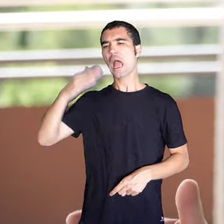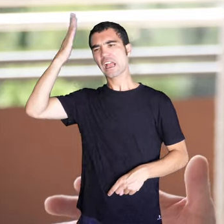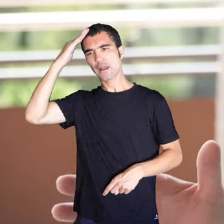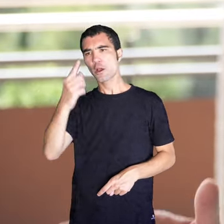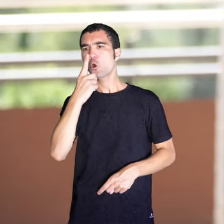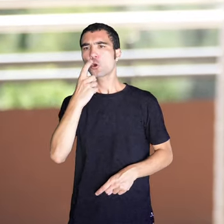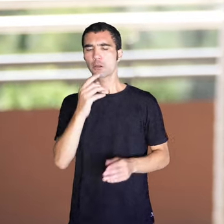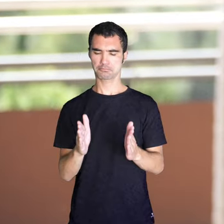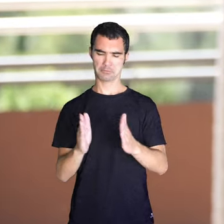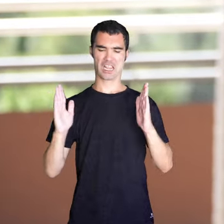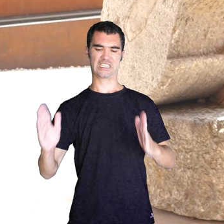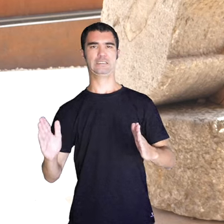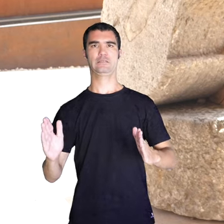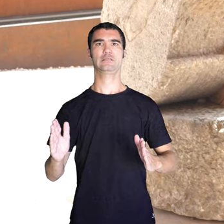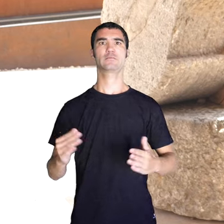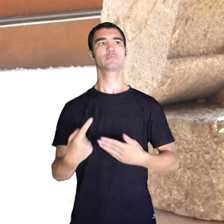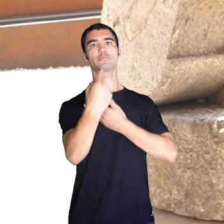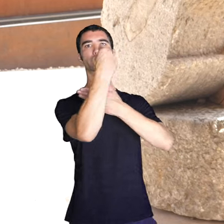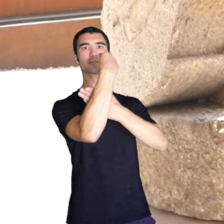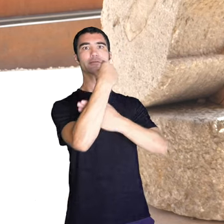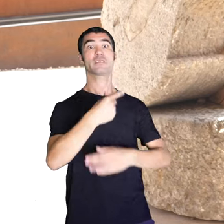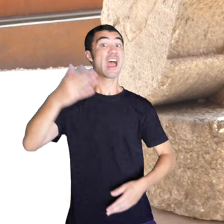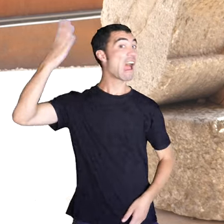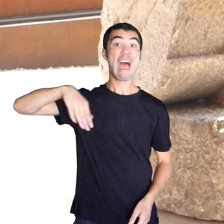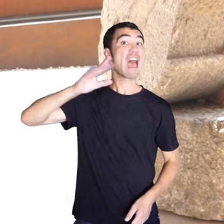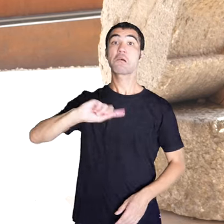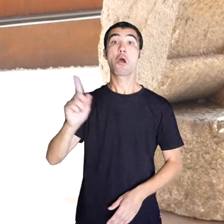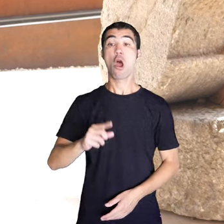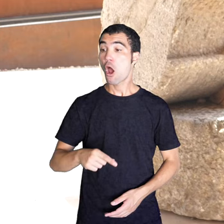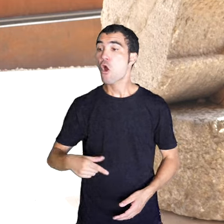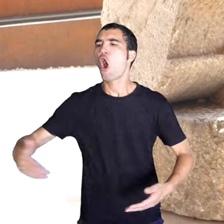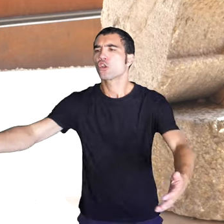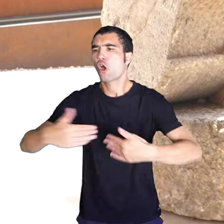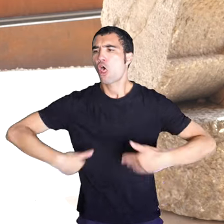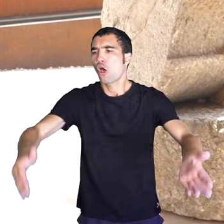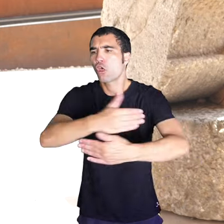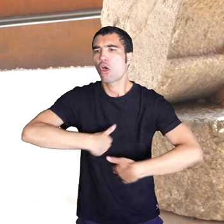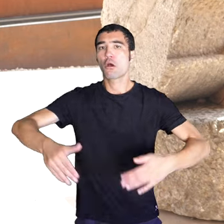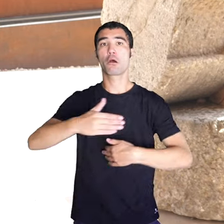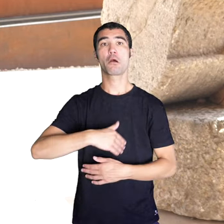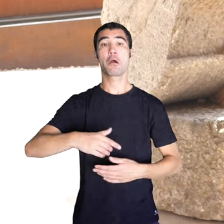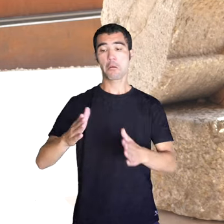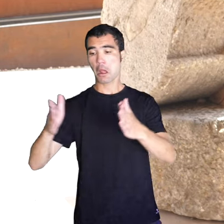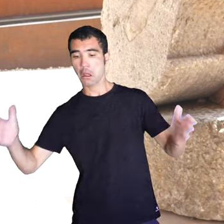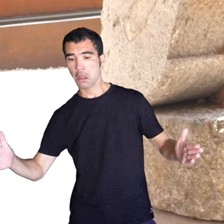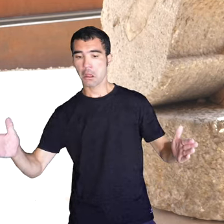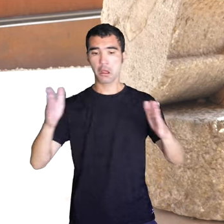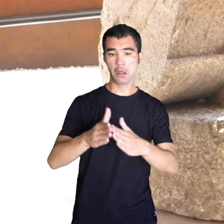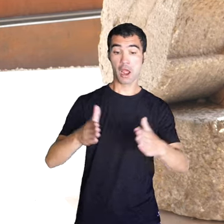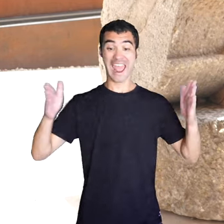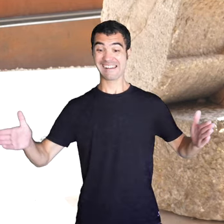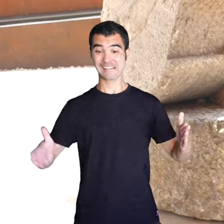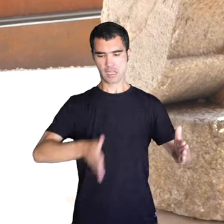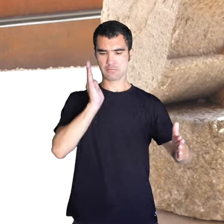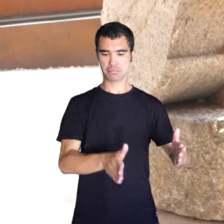facin 700 grans. Això no era antes. Si un carro roig era gros i eren dos, el xapaven per mig. Si